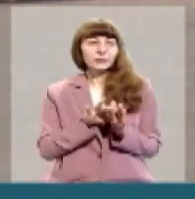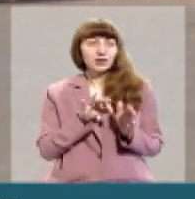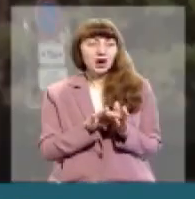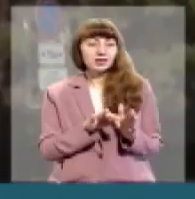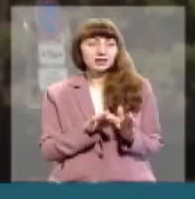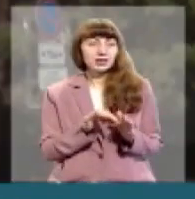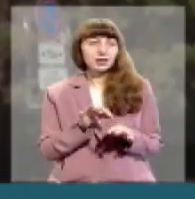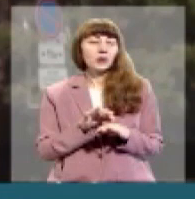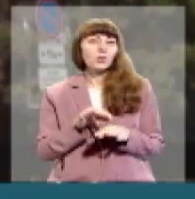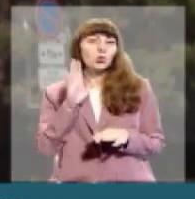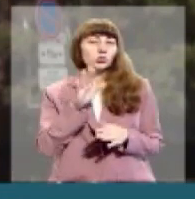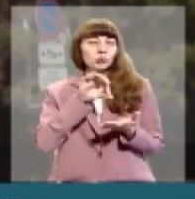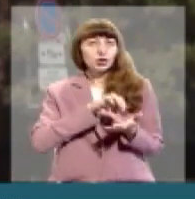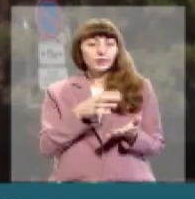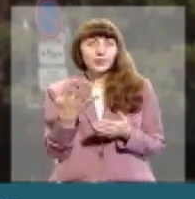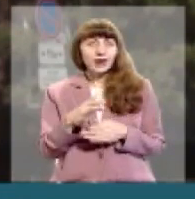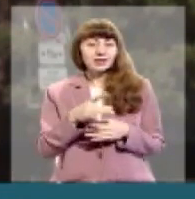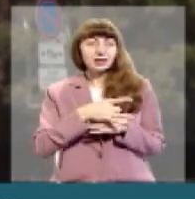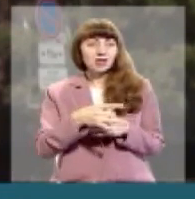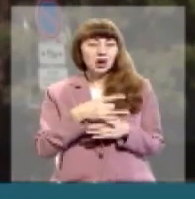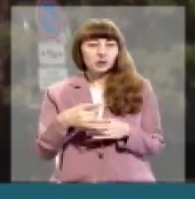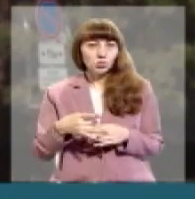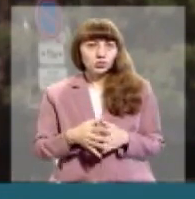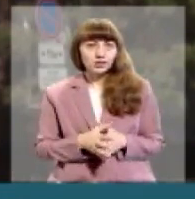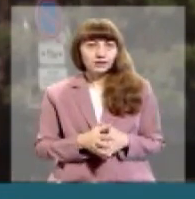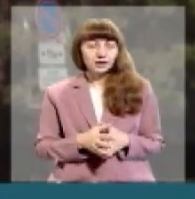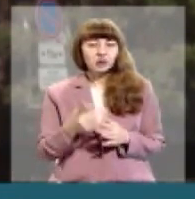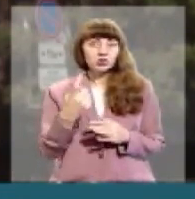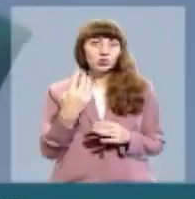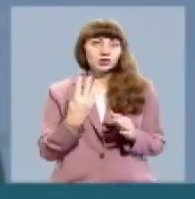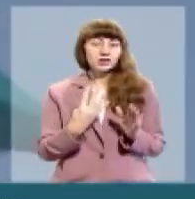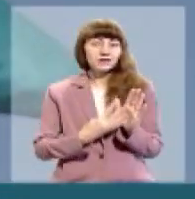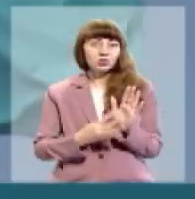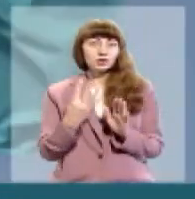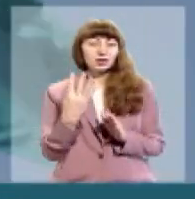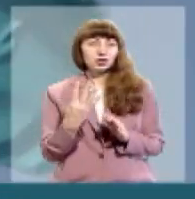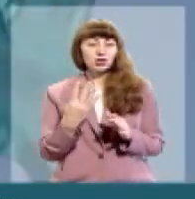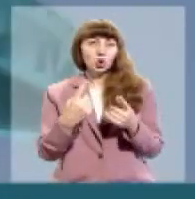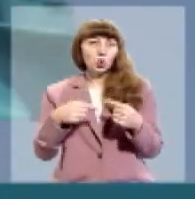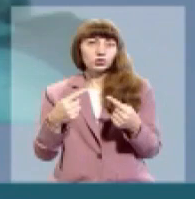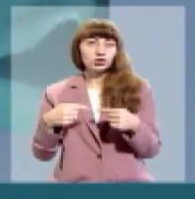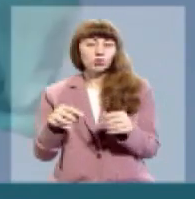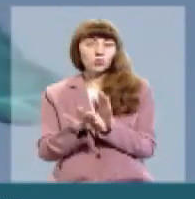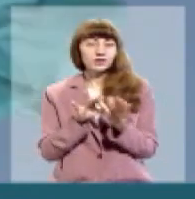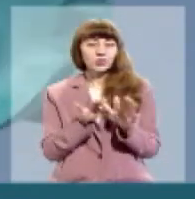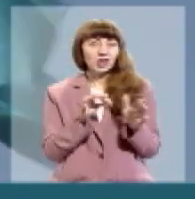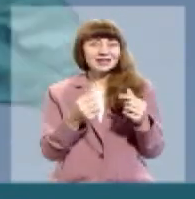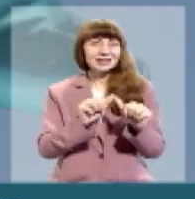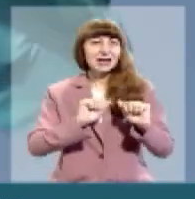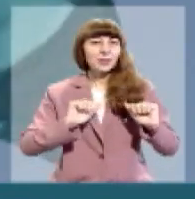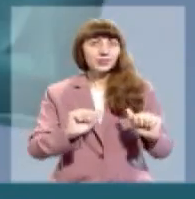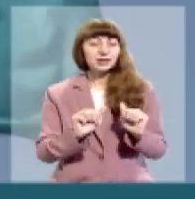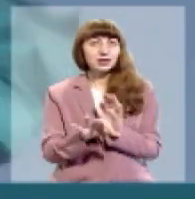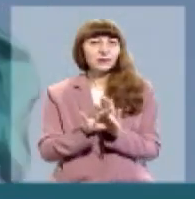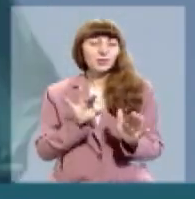194 учаскелік сайлау комиссиясы қатысады. Облыстық маңызы бар қалалар мен аудан әкімдерін сайлау азаматтардың жергілікті атқарушы билік